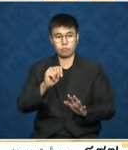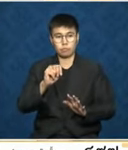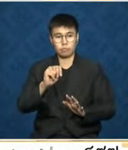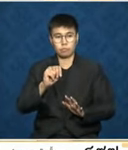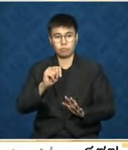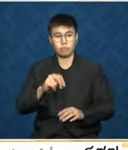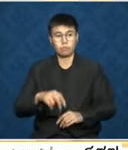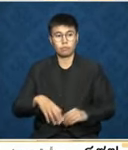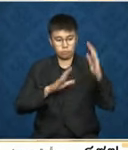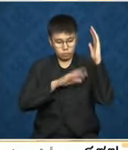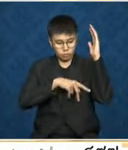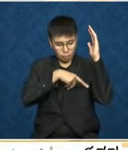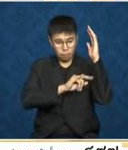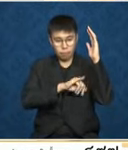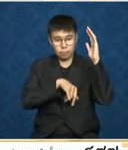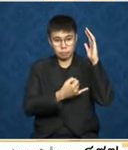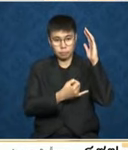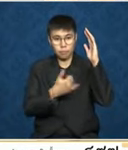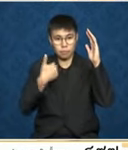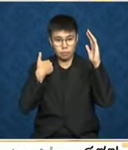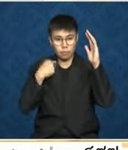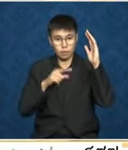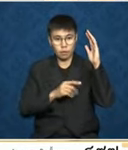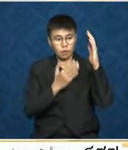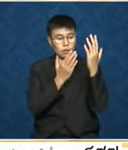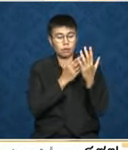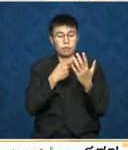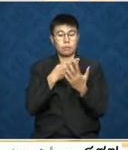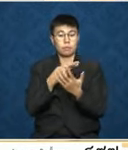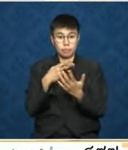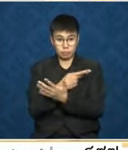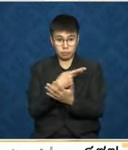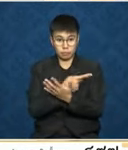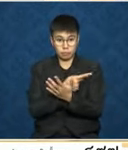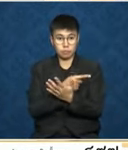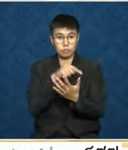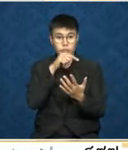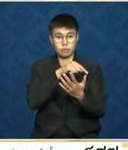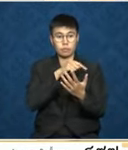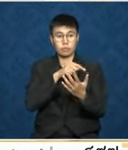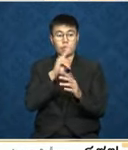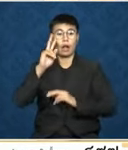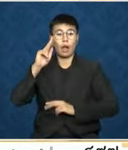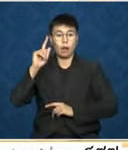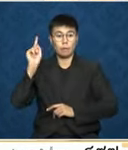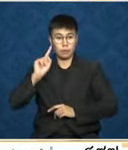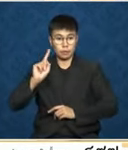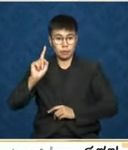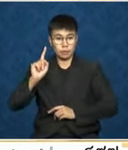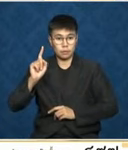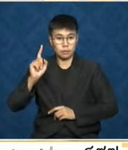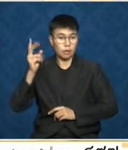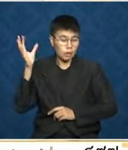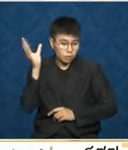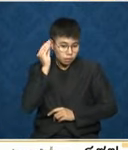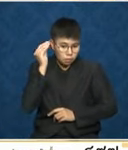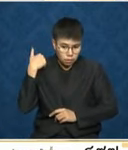เมืองประจวบนะครับรัด่านสังขระจังหวัดกาญจนบุรีข่าวมาบอกว่ายาง